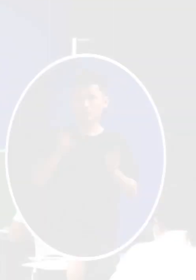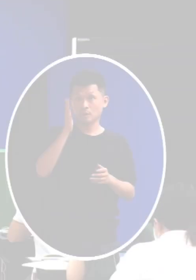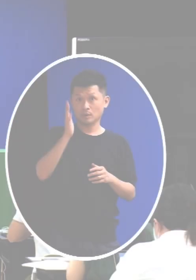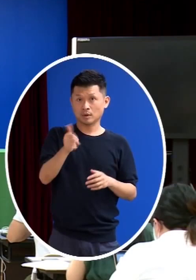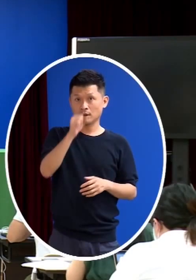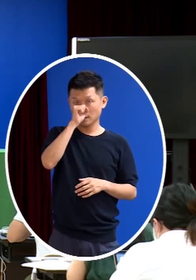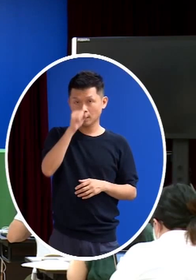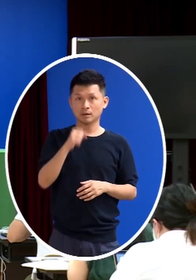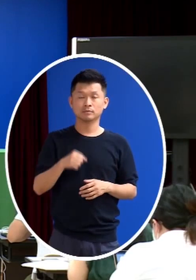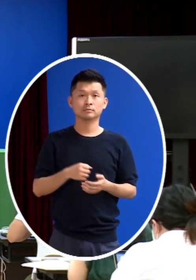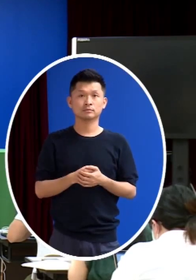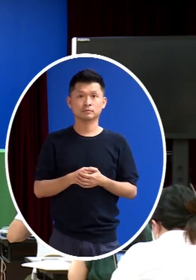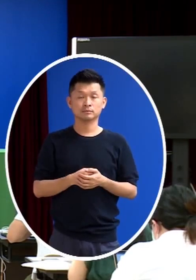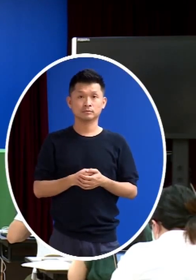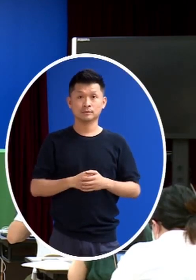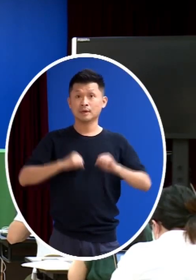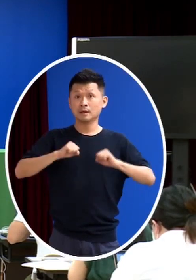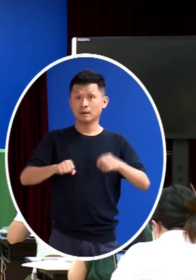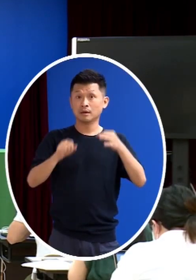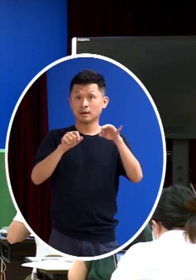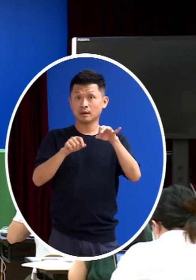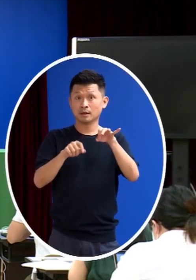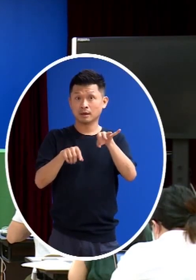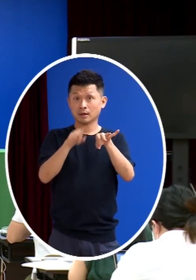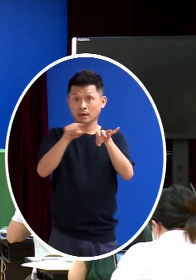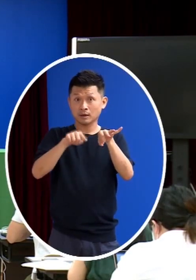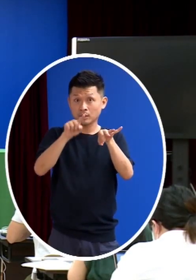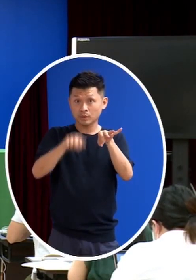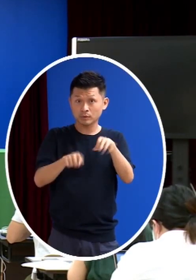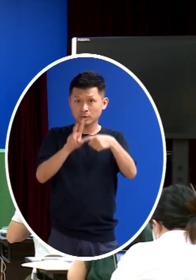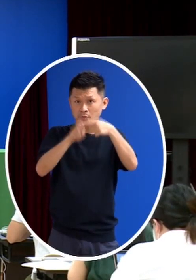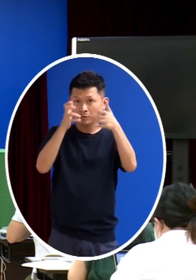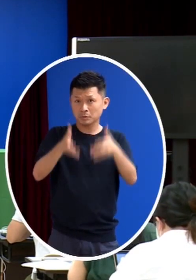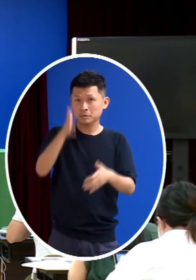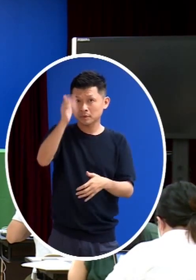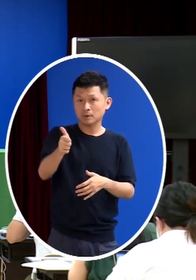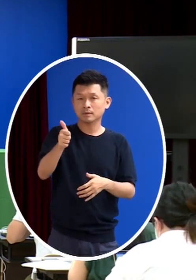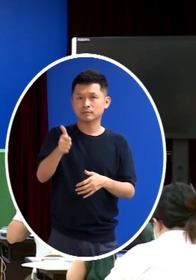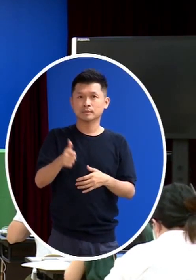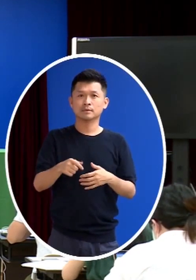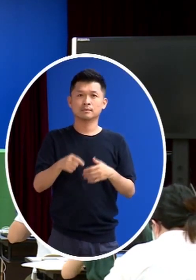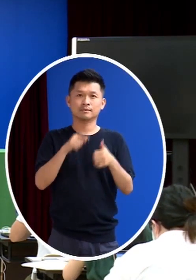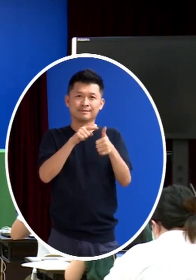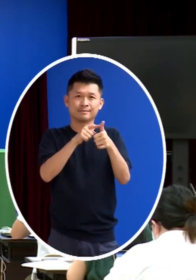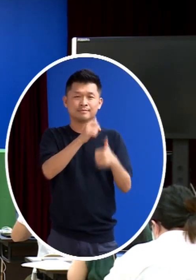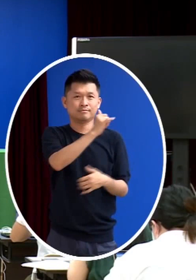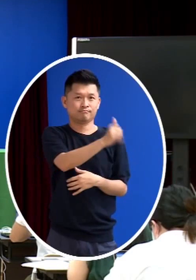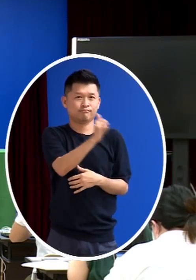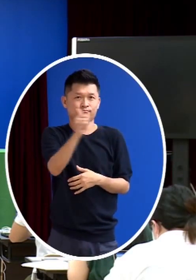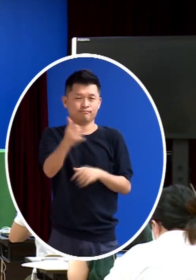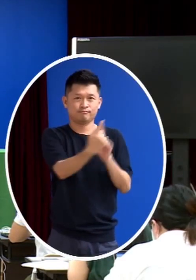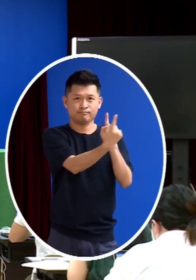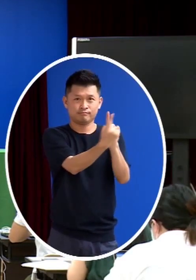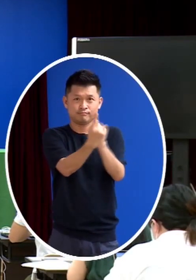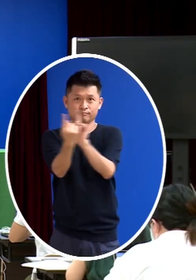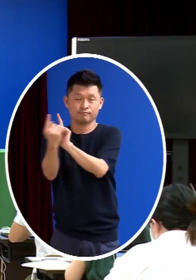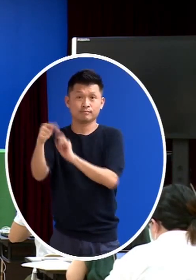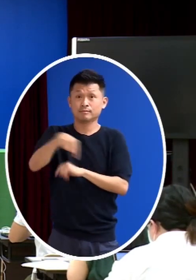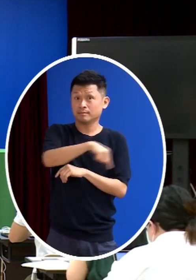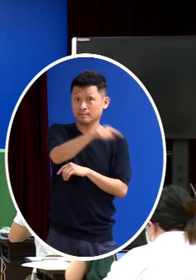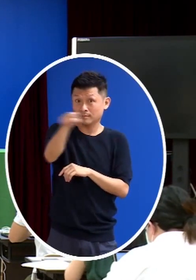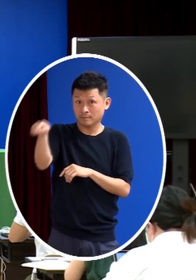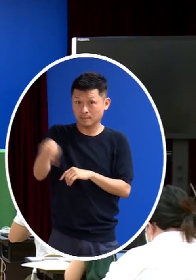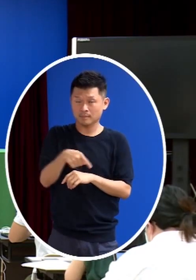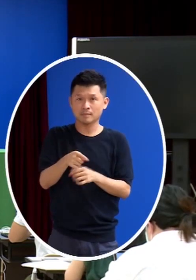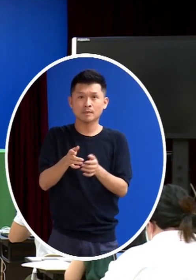啊。 想针对康轩董事长的事情问两个问题，第一个是说他在外出这段期间接触过的任何人，我们会不会要求他们